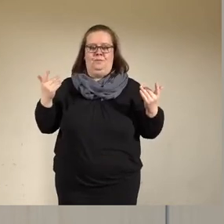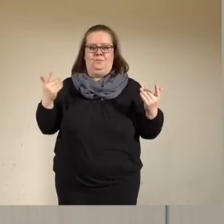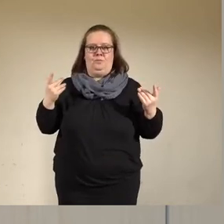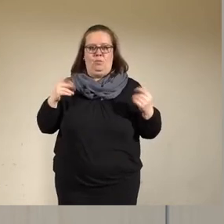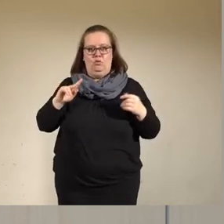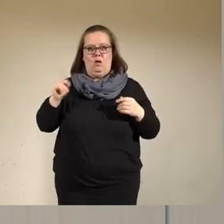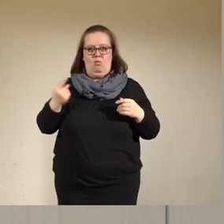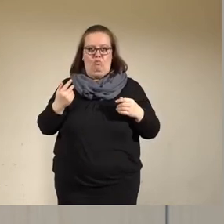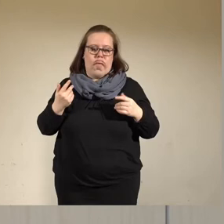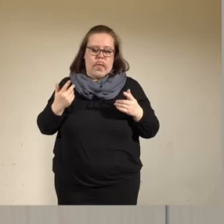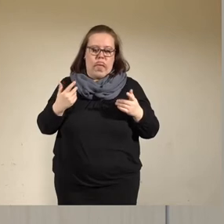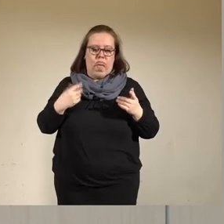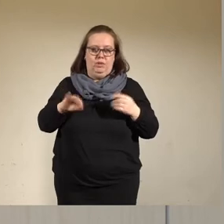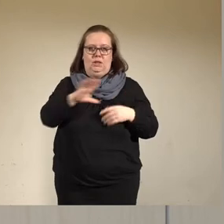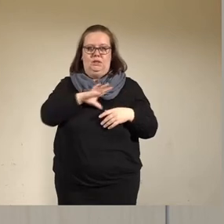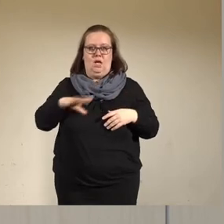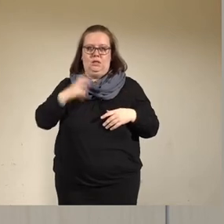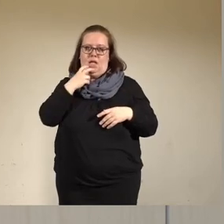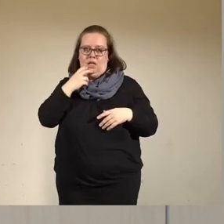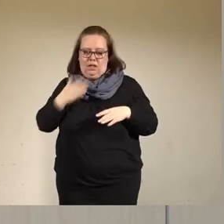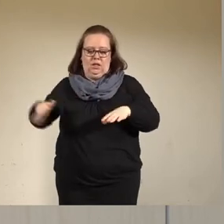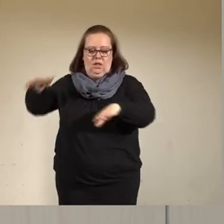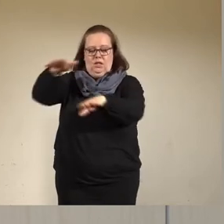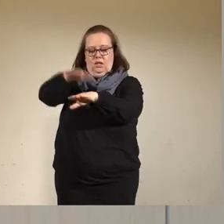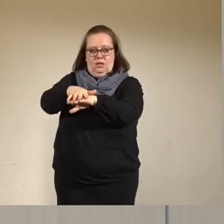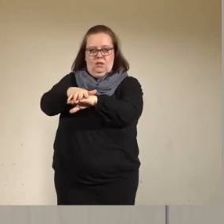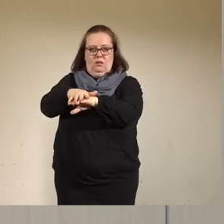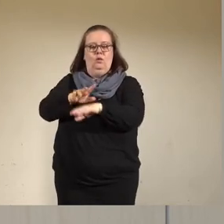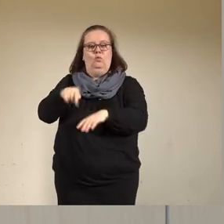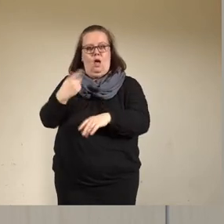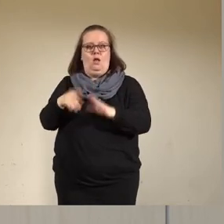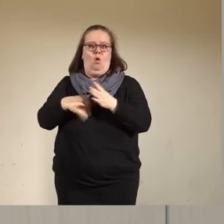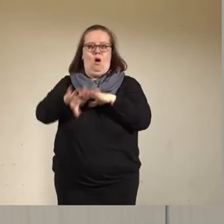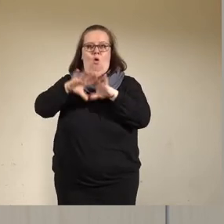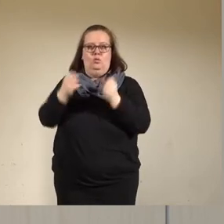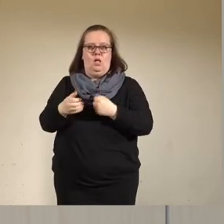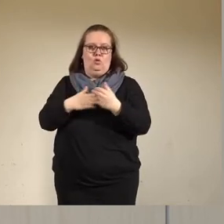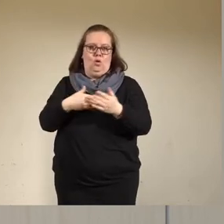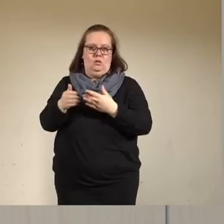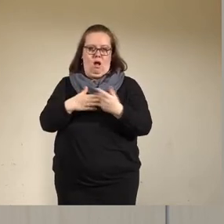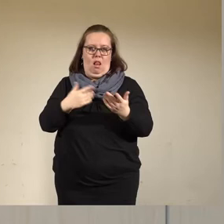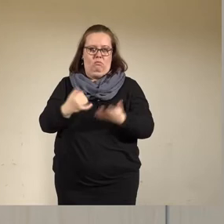werden wir in erster Linie mit der Sachsenenergie realisieren und damit auch haushaltsneutral.